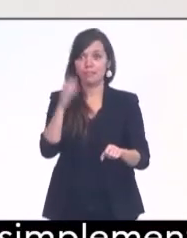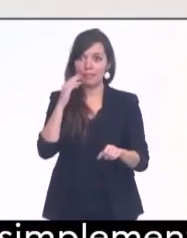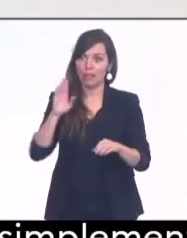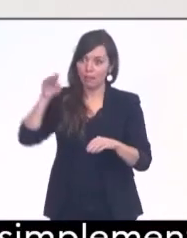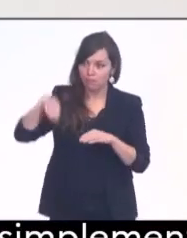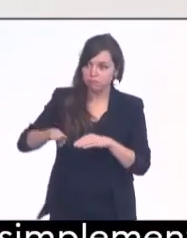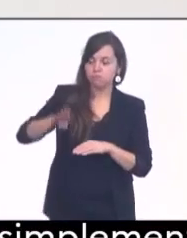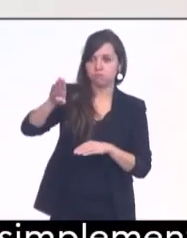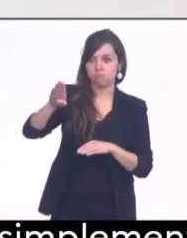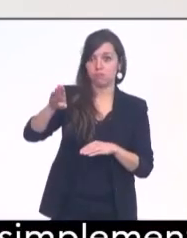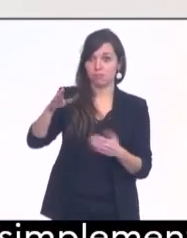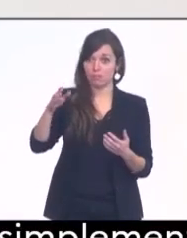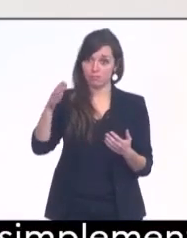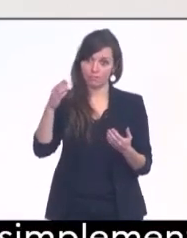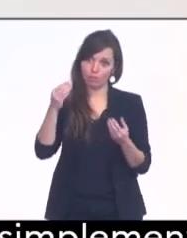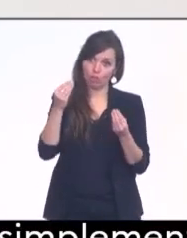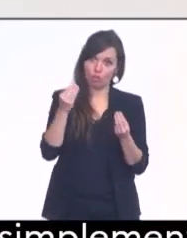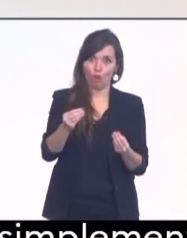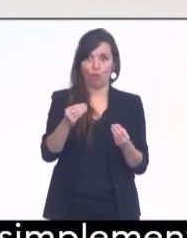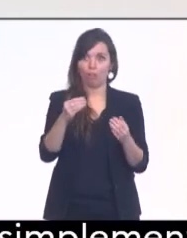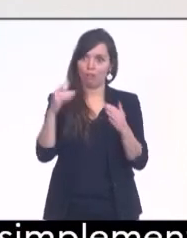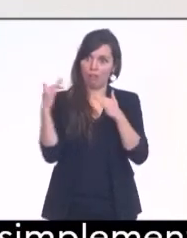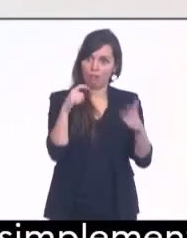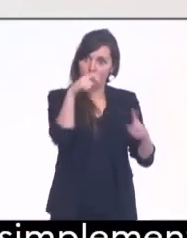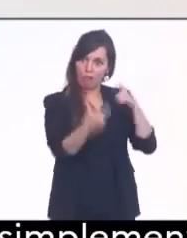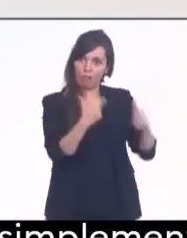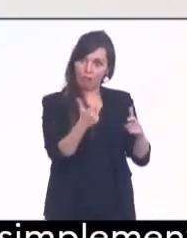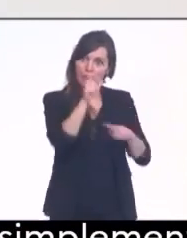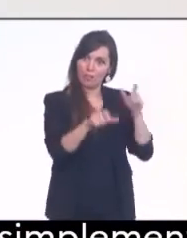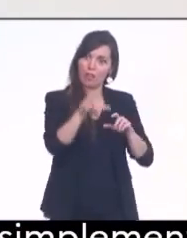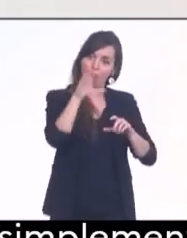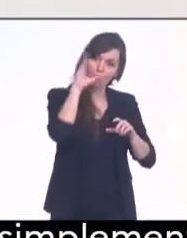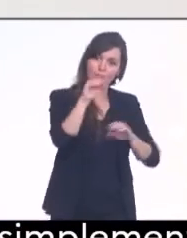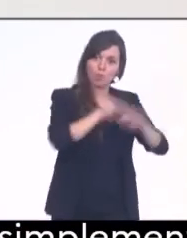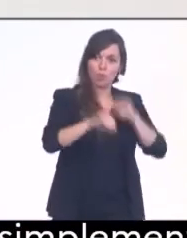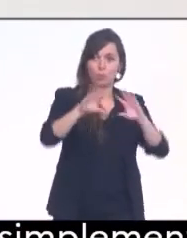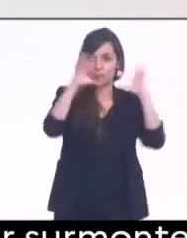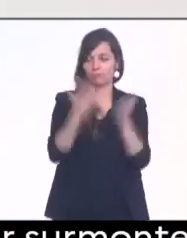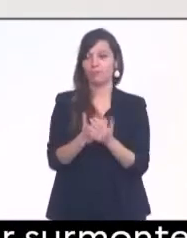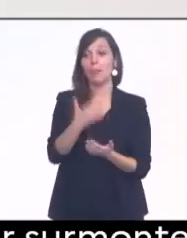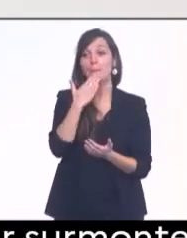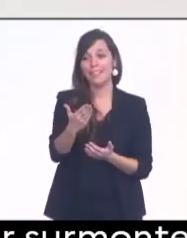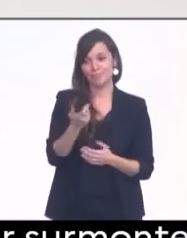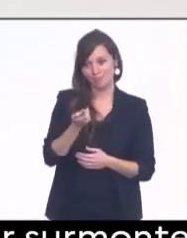vraiment impacte fortement et les soignants et les personnes elles-mêmes. Voilà, je vous remercie et à bientôt.